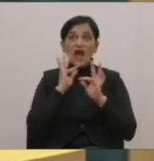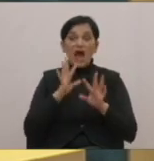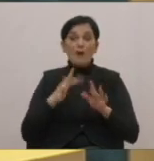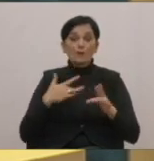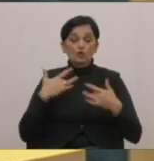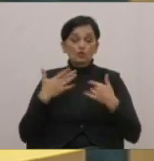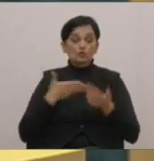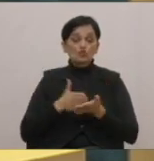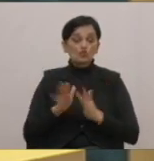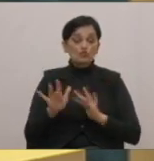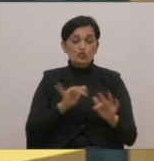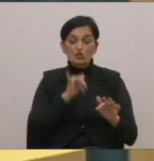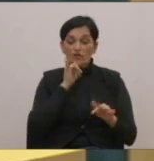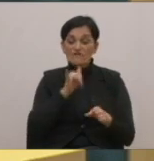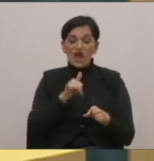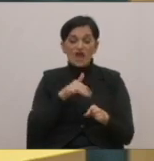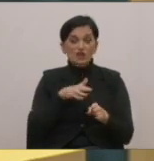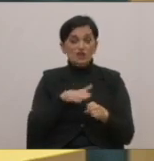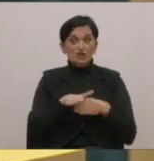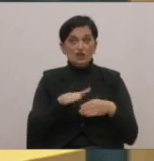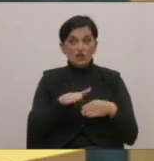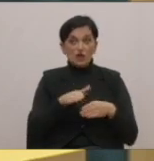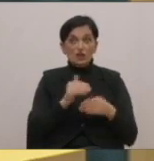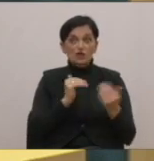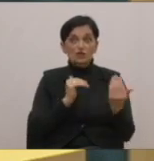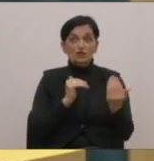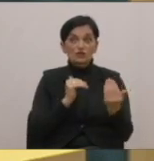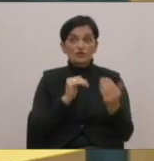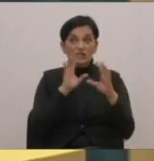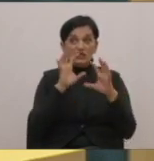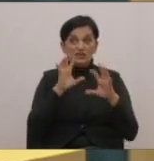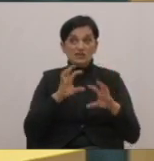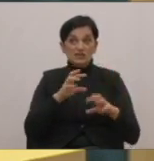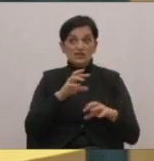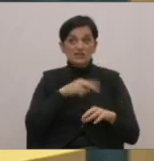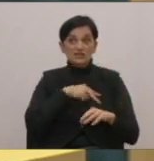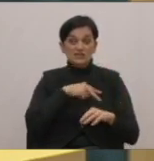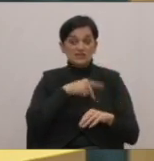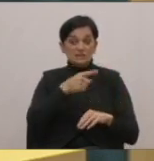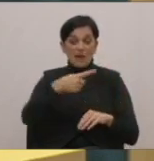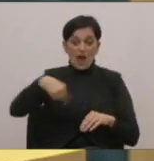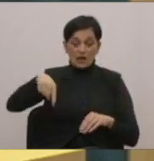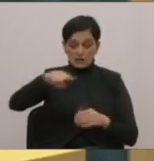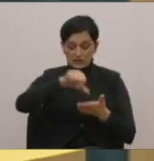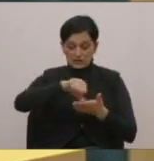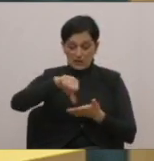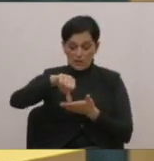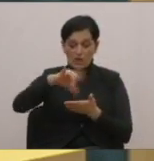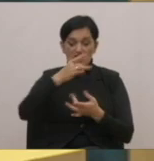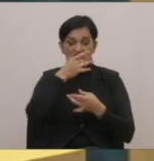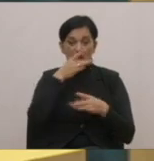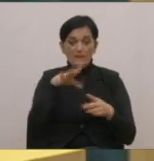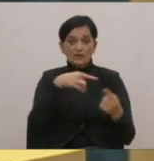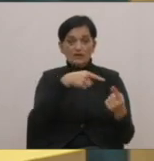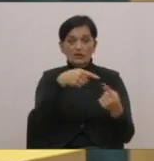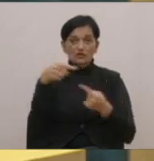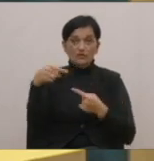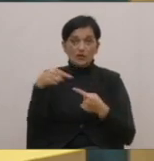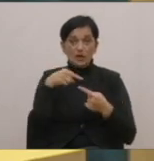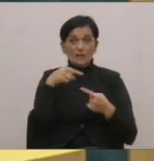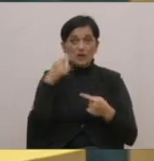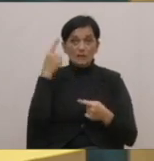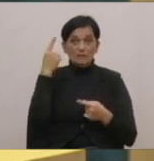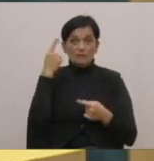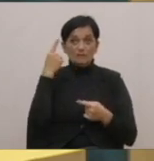ვერ შეასრულებს და ამაზე მათ შორის თქვენ საკანონმდებლო ორგანოს წარმოადგენლებს და კიდევ ერთხელ ნებისმიერ სხვა შესაბამის საკანონმდებლო